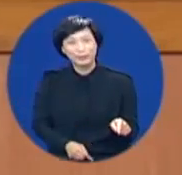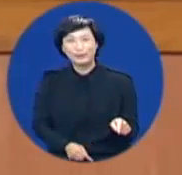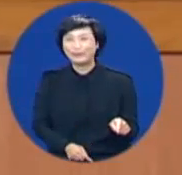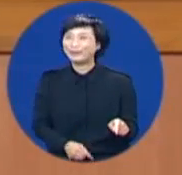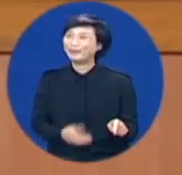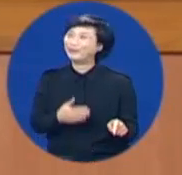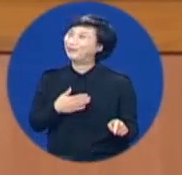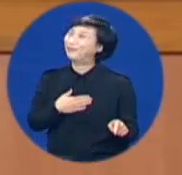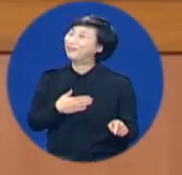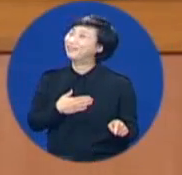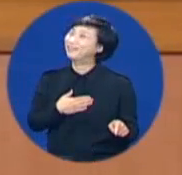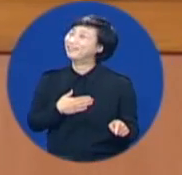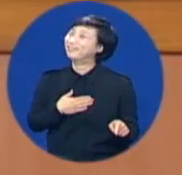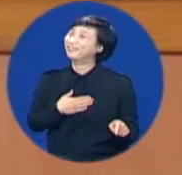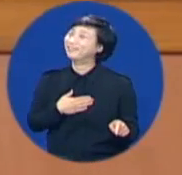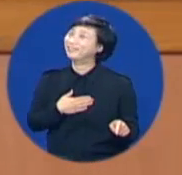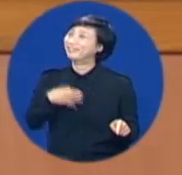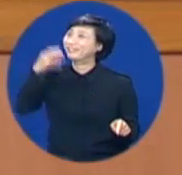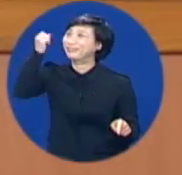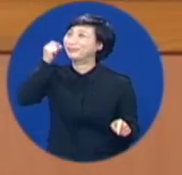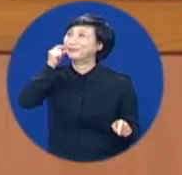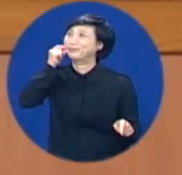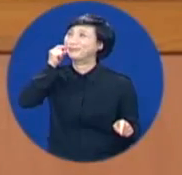내가 어떻게 알고 있어요? 날 때 어떻게 났는지.